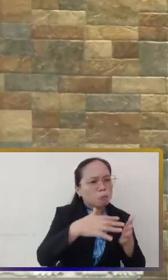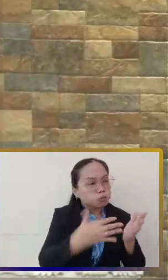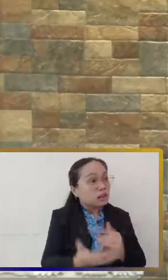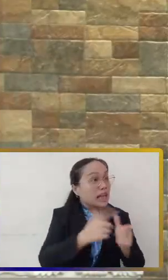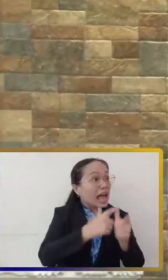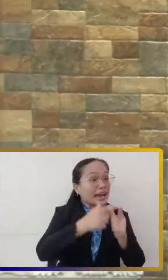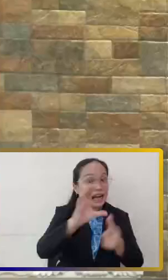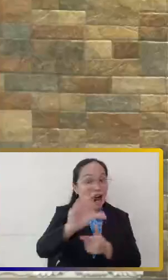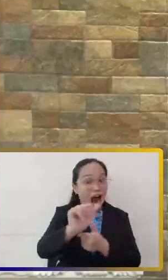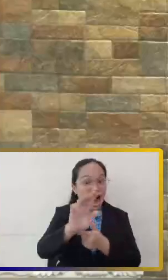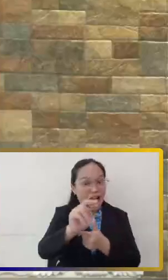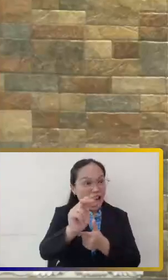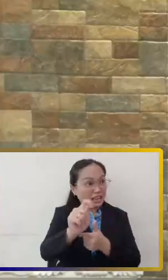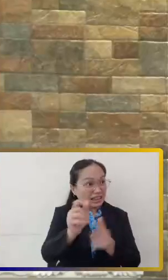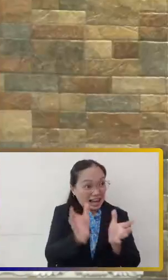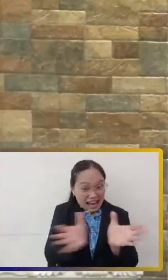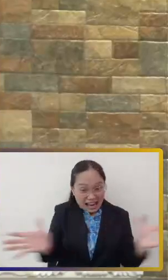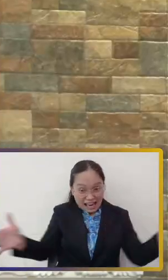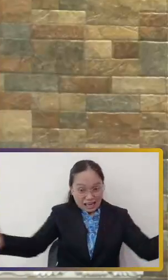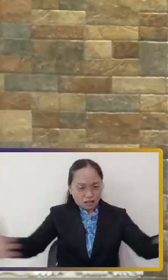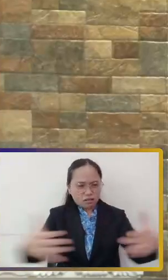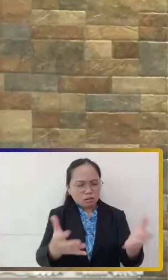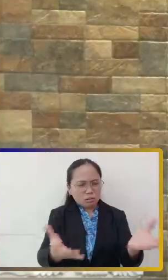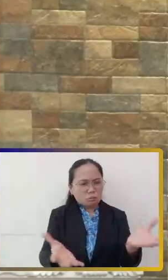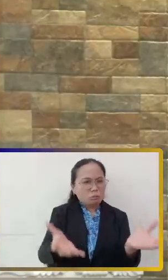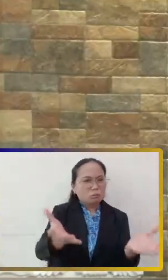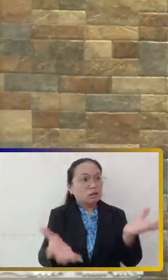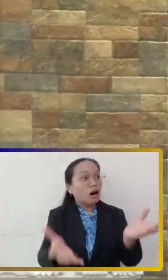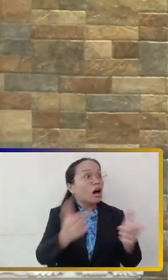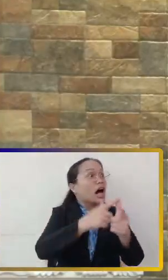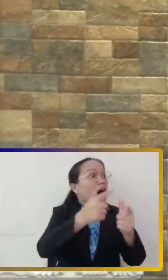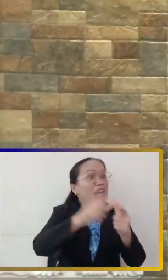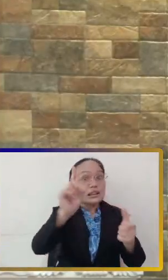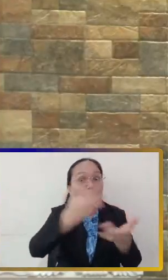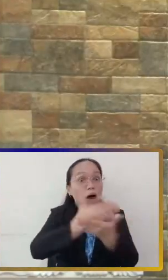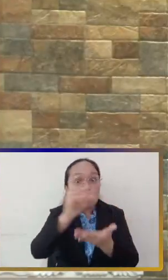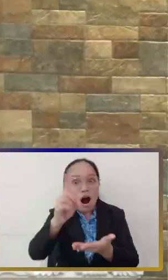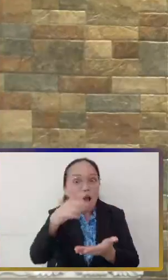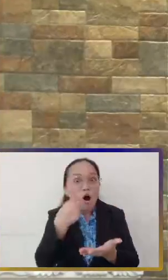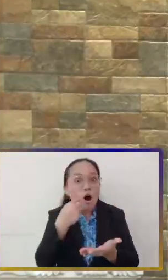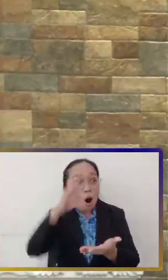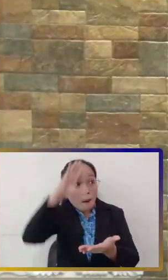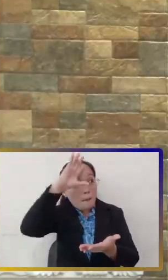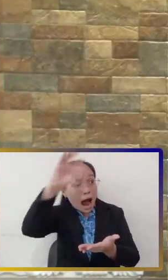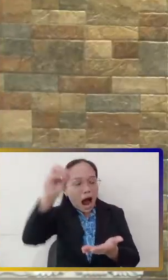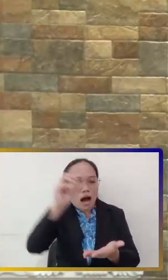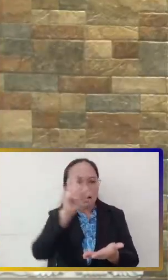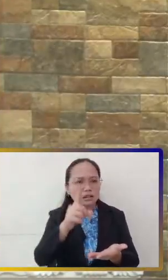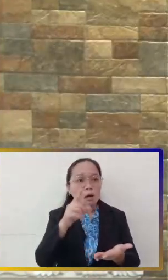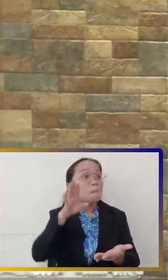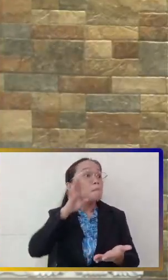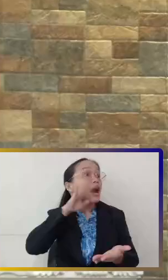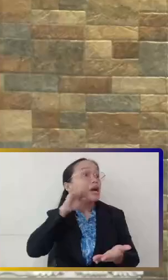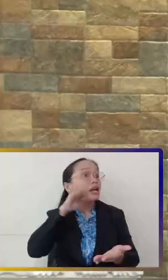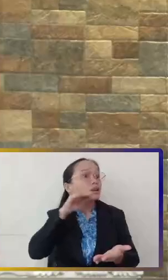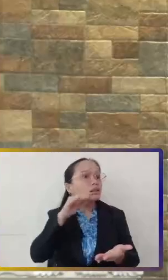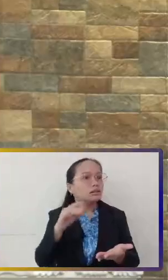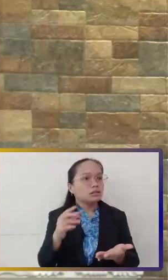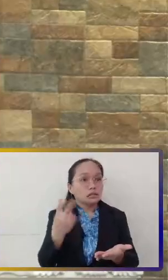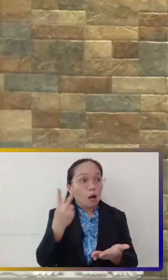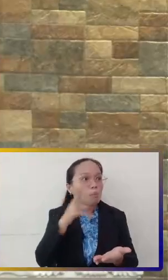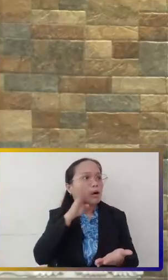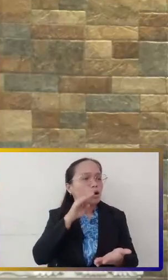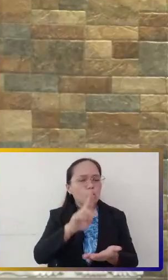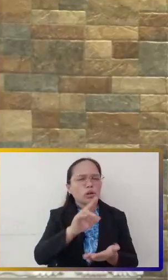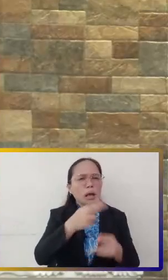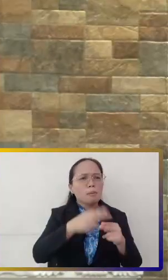mga kapatid. Eh para hindi mahulog, hinawakan po ngayon nitong mga magkapatid ni Uza.